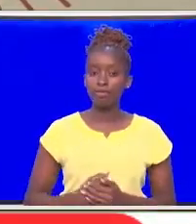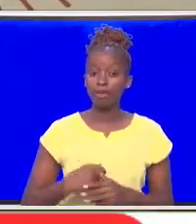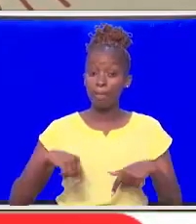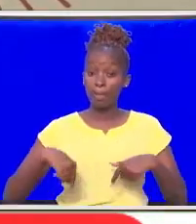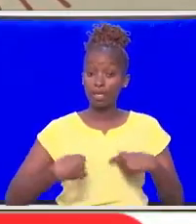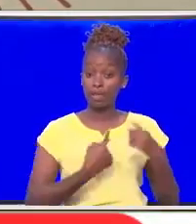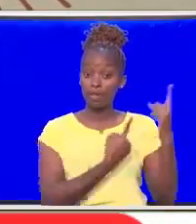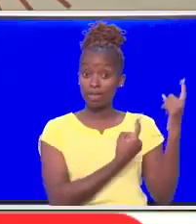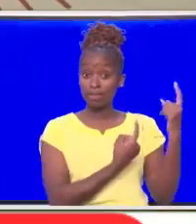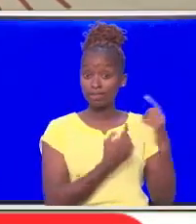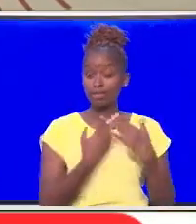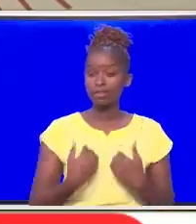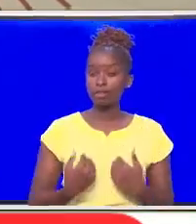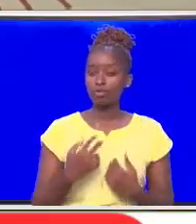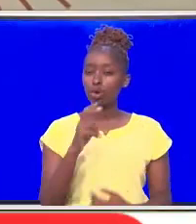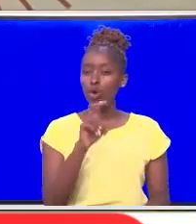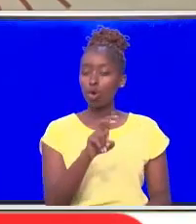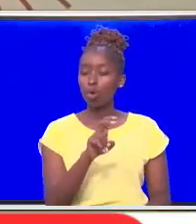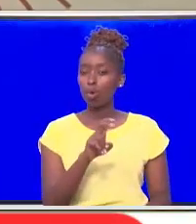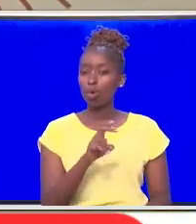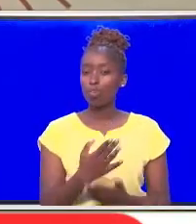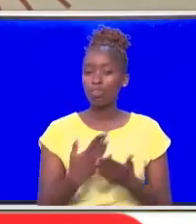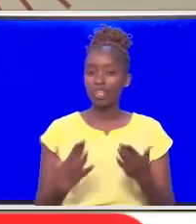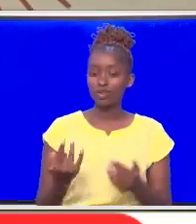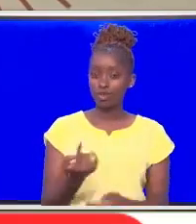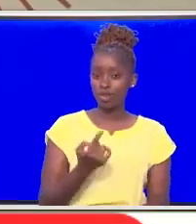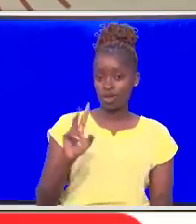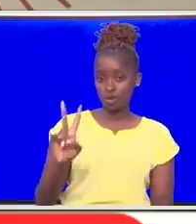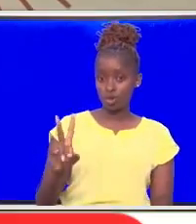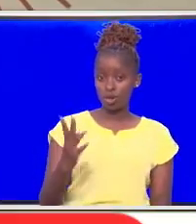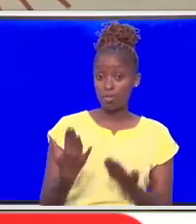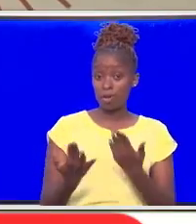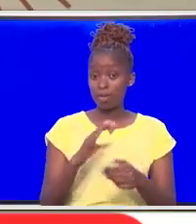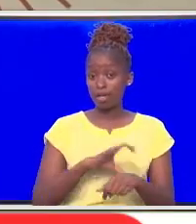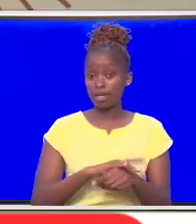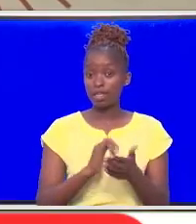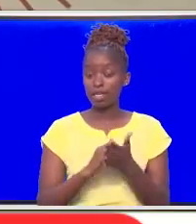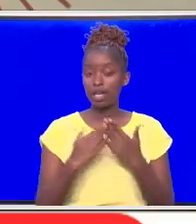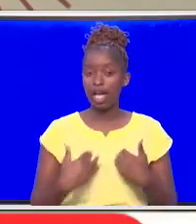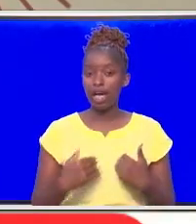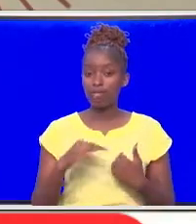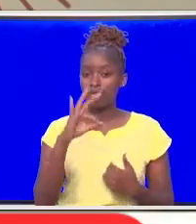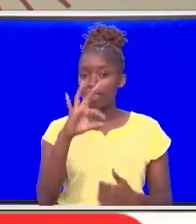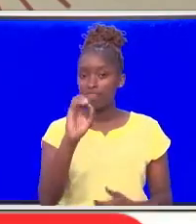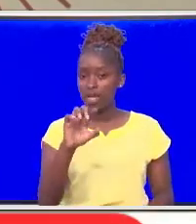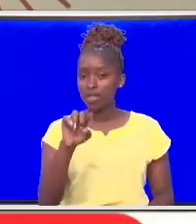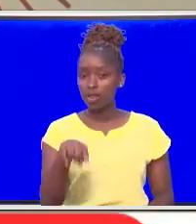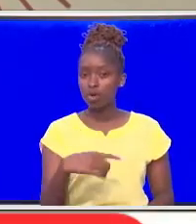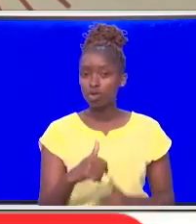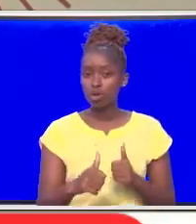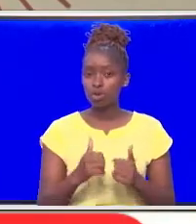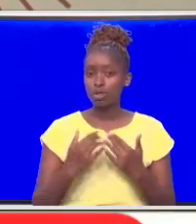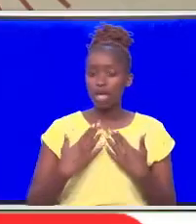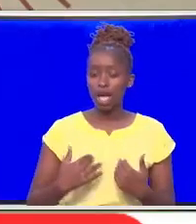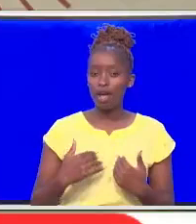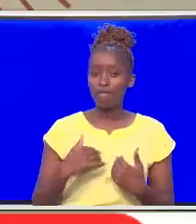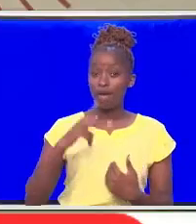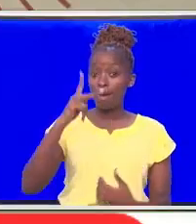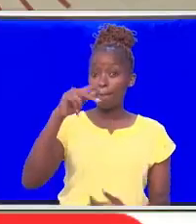ninatarajia kuona ya kwamba mambo ni mawili. Aidha nipate ile 1030 ambayo PISRA